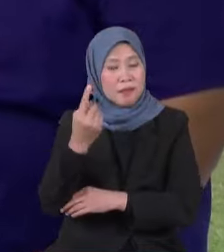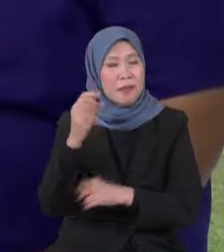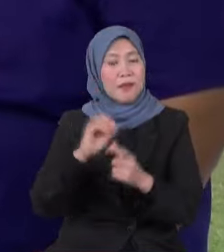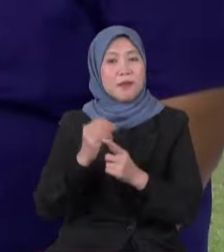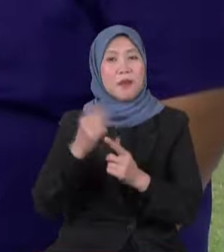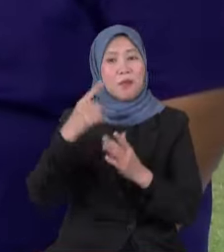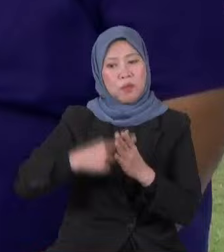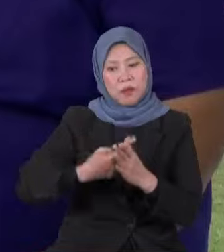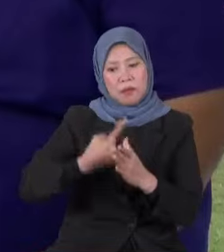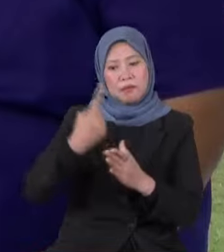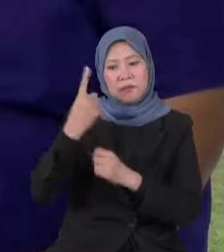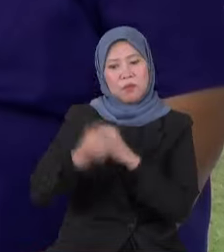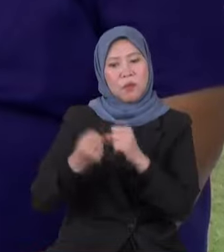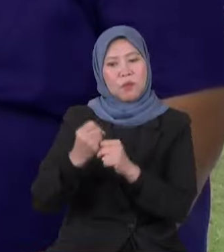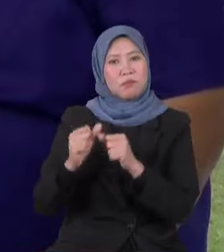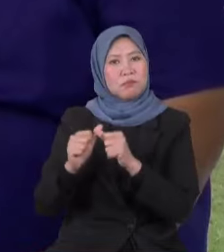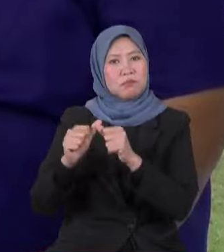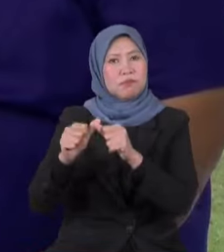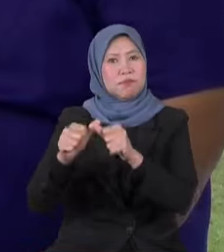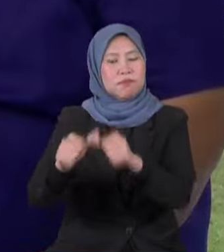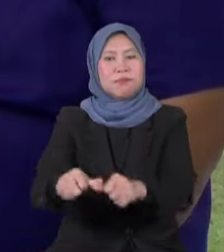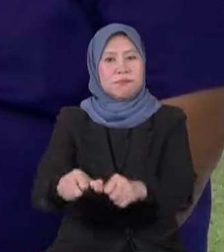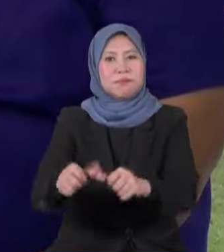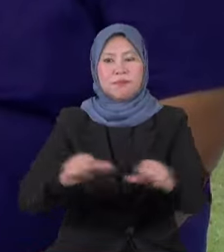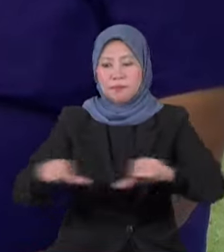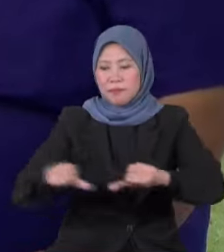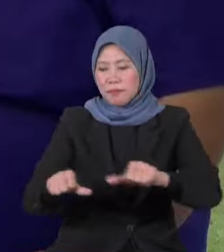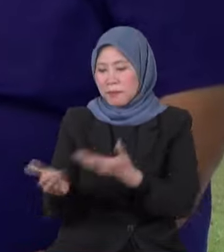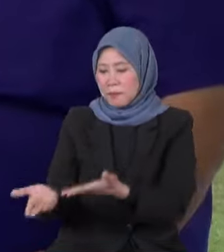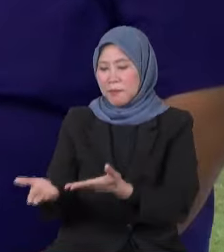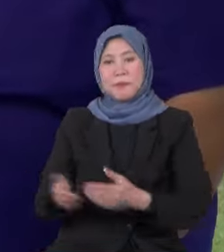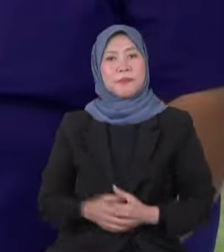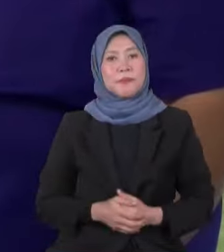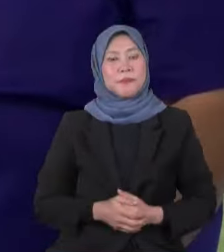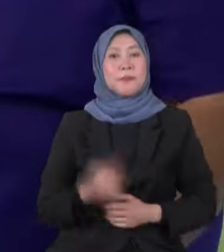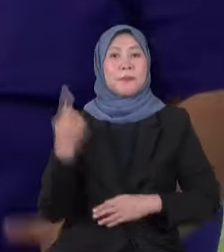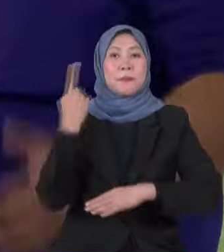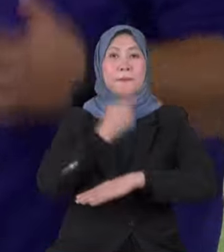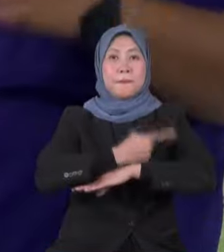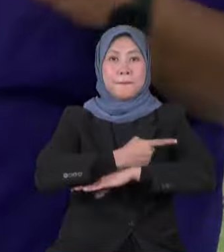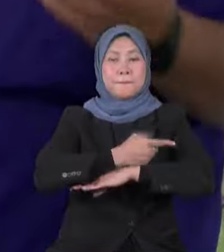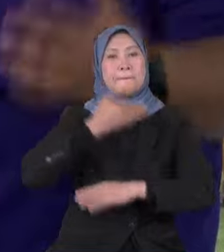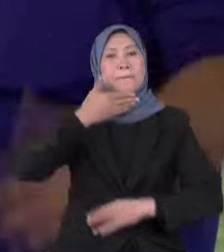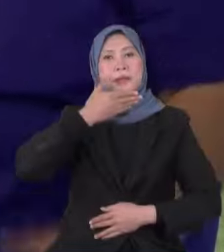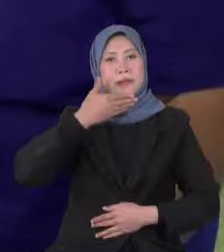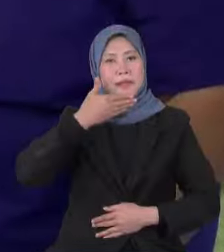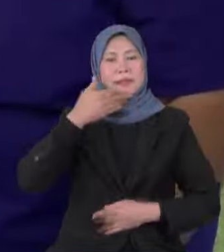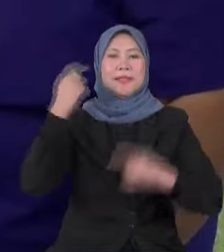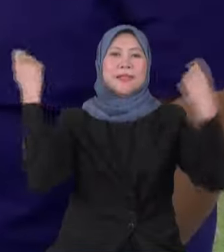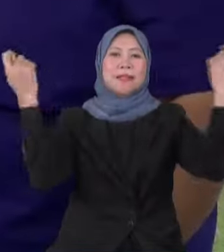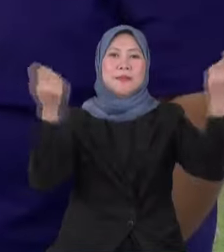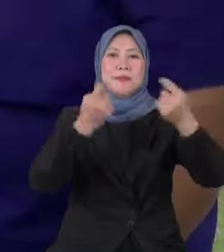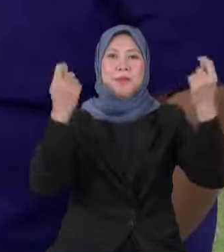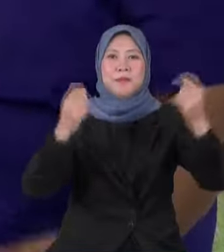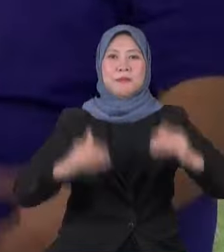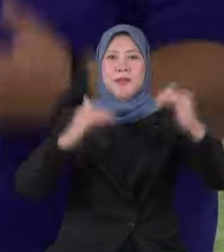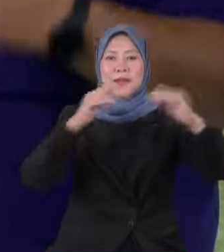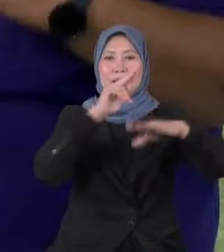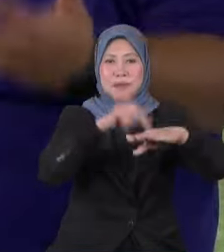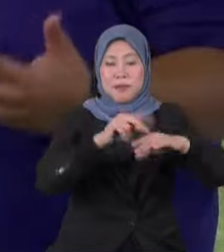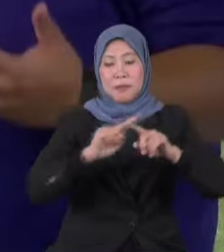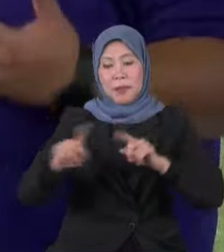sepanjang bulan, sepanjang tahun ini sentiasa dilaksanakan aktiviti-aktiviti itu? Okay. Hari Belia ni adalah sambutan kita di peringkat nasional.